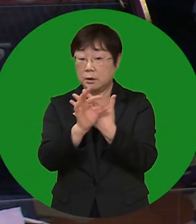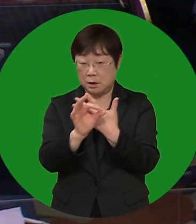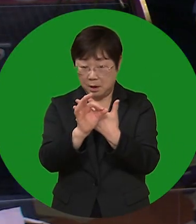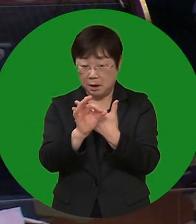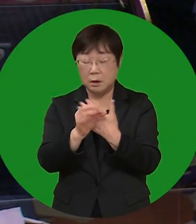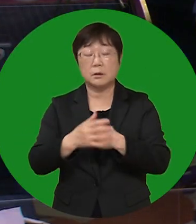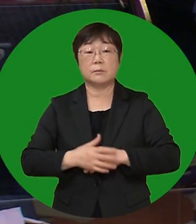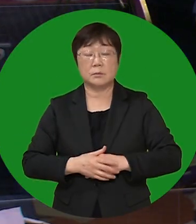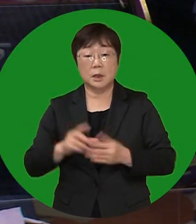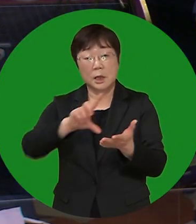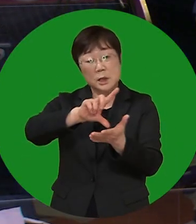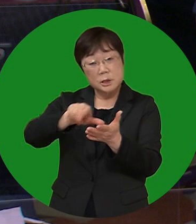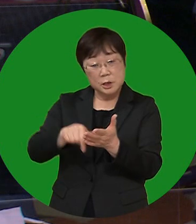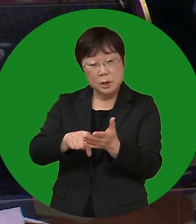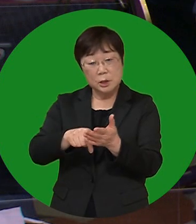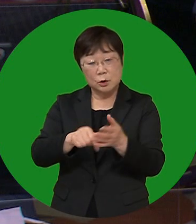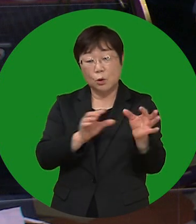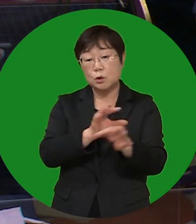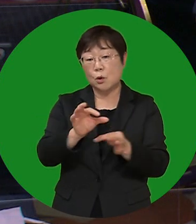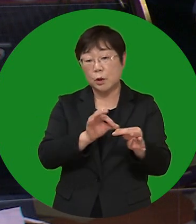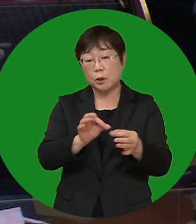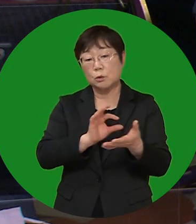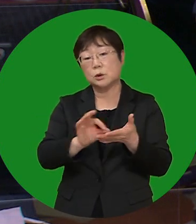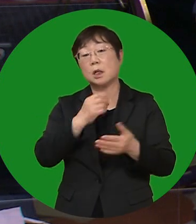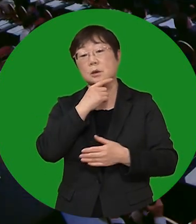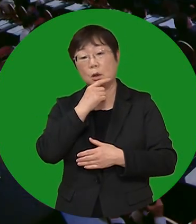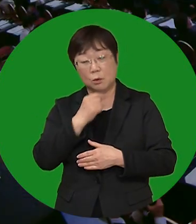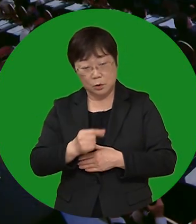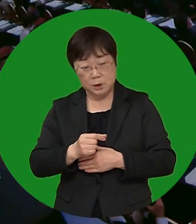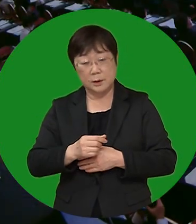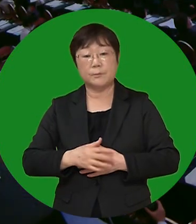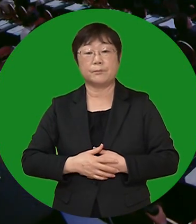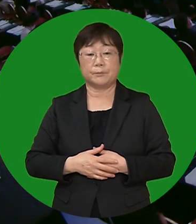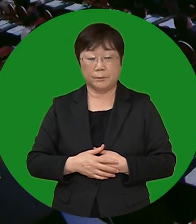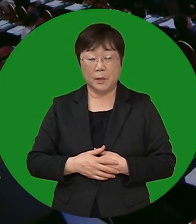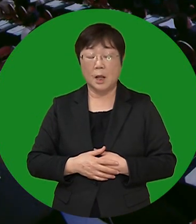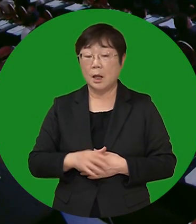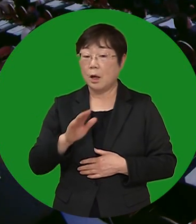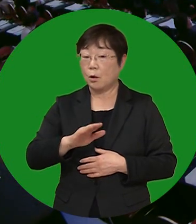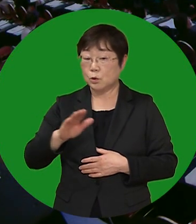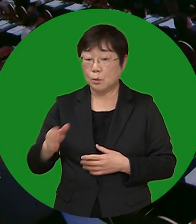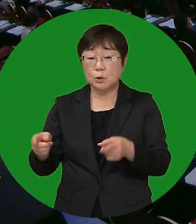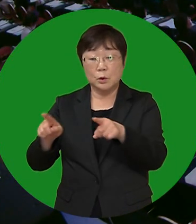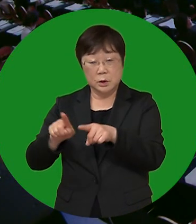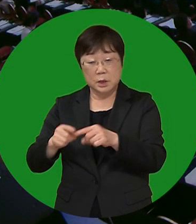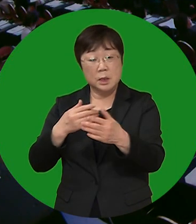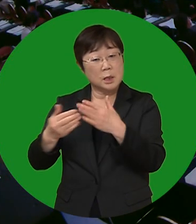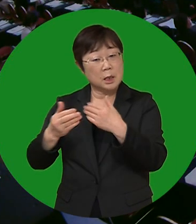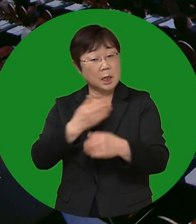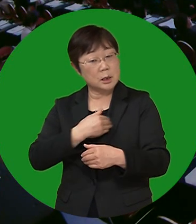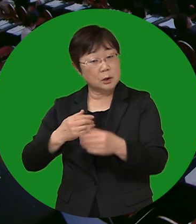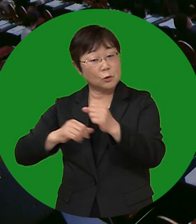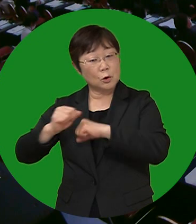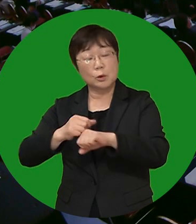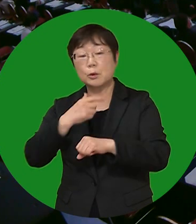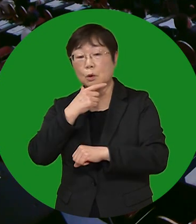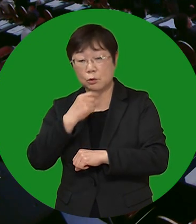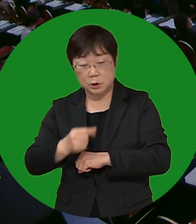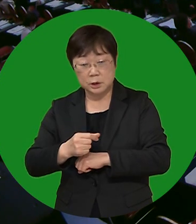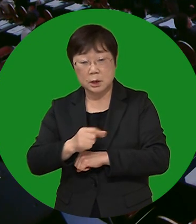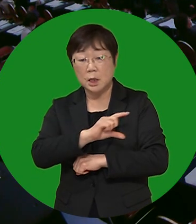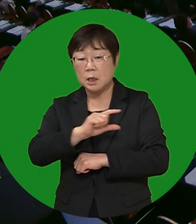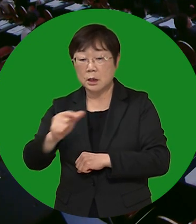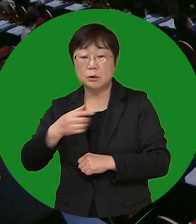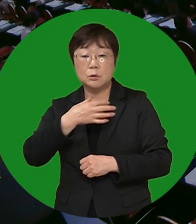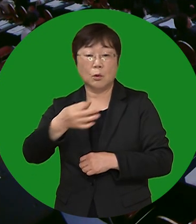ましてはですね地元の商品を取り扱ってほしいという組合の声に対しては子供と一緒に体験できる取り組みを指導しまー